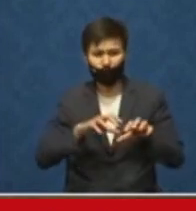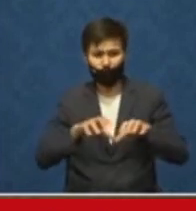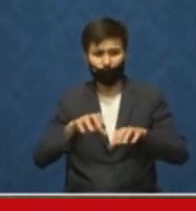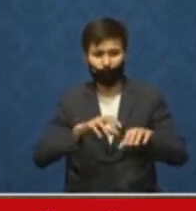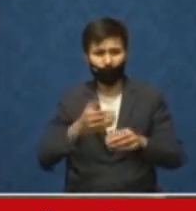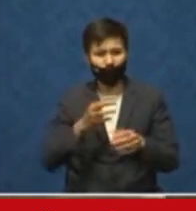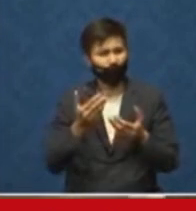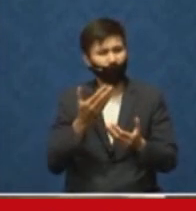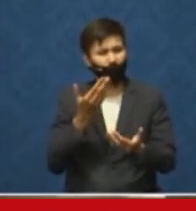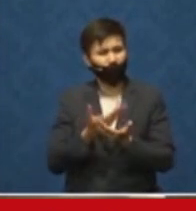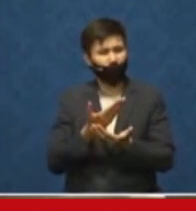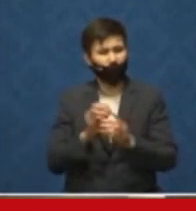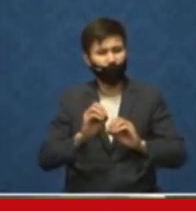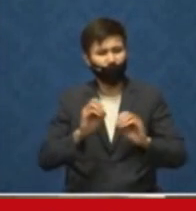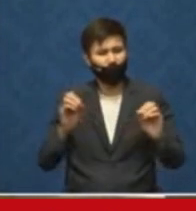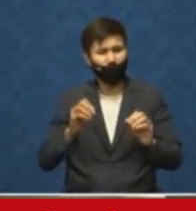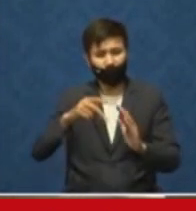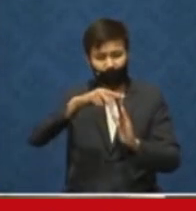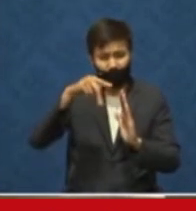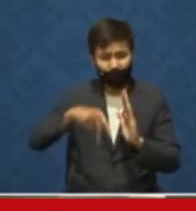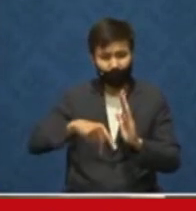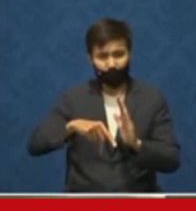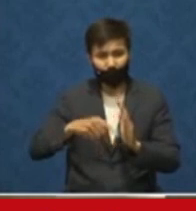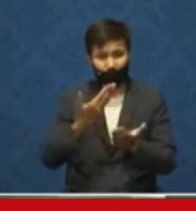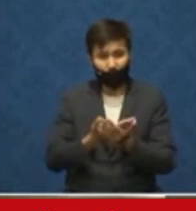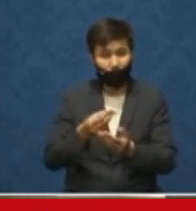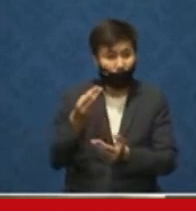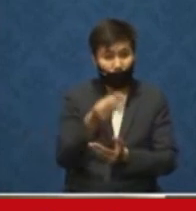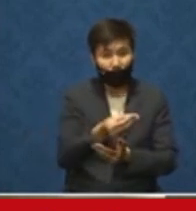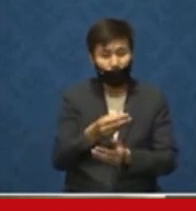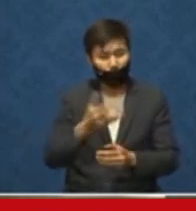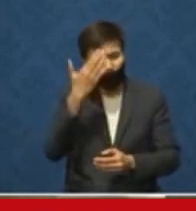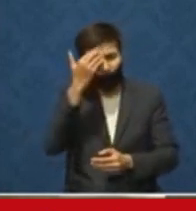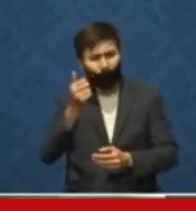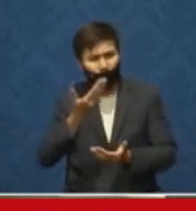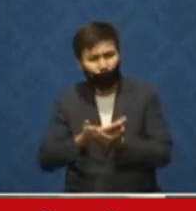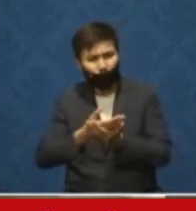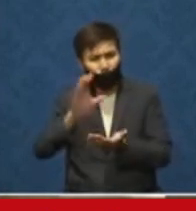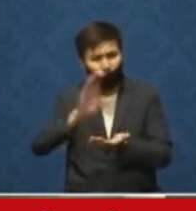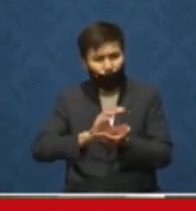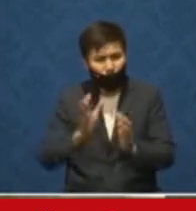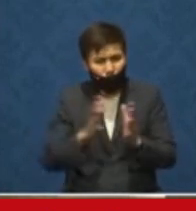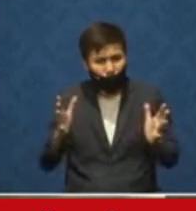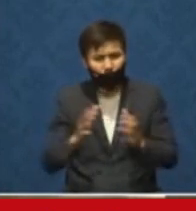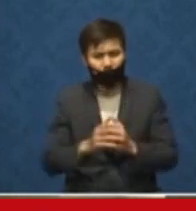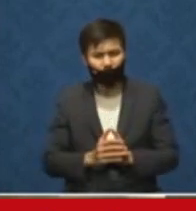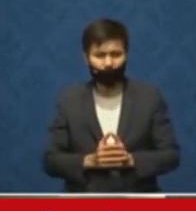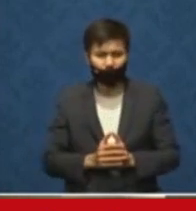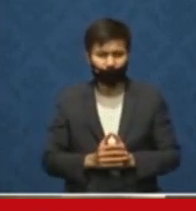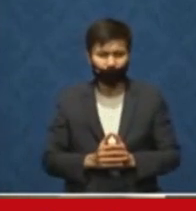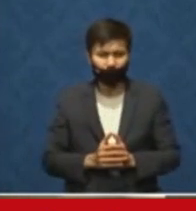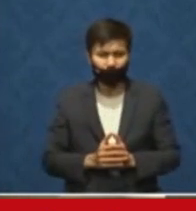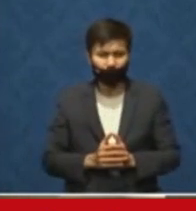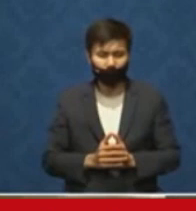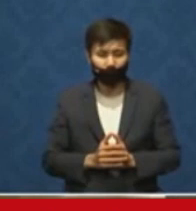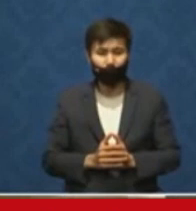แต่ถ้าคิดในเชิงบริหารแล้วนี้คุณมีกำลังบริหารงบไหมเพราะที่ผ่านมาคุณไม่เคยบริหารงบเยอะขนาดนี้เพราะไอ้พิเศษไป